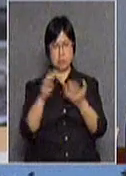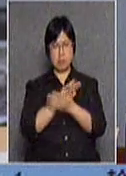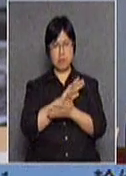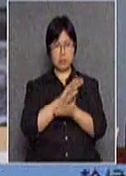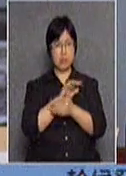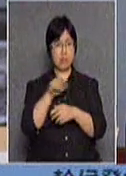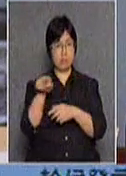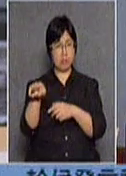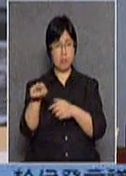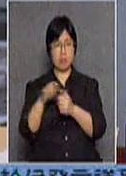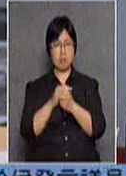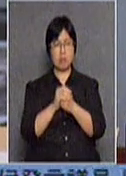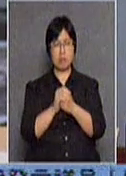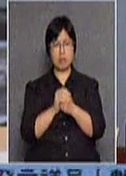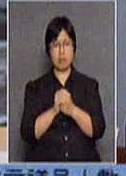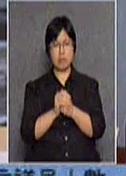哋